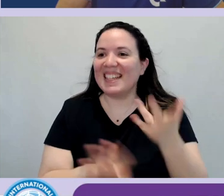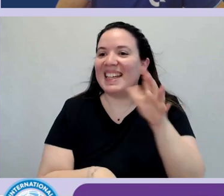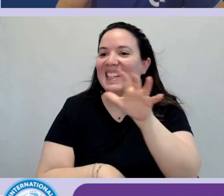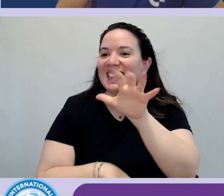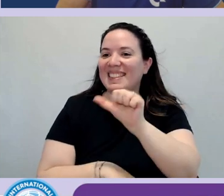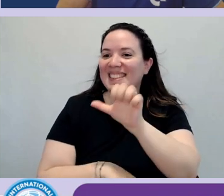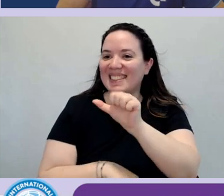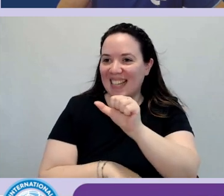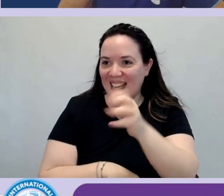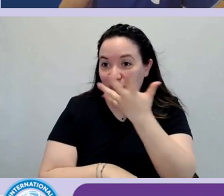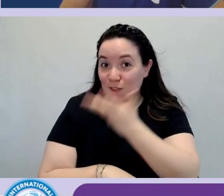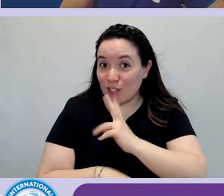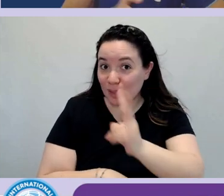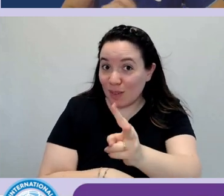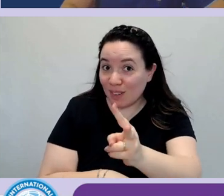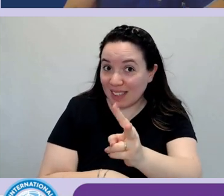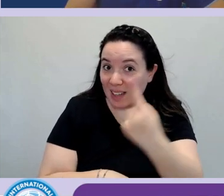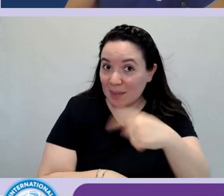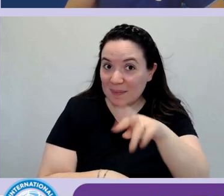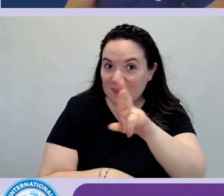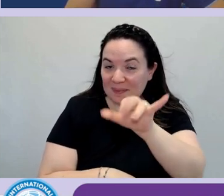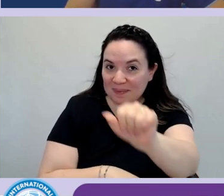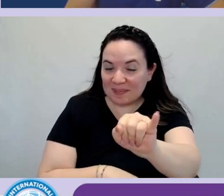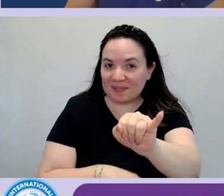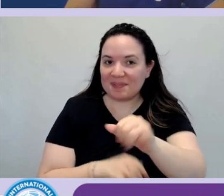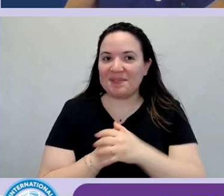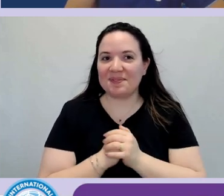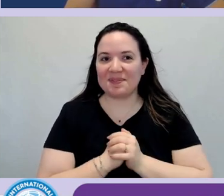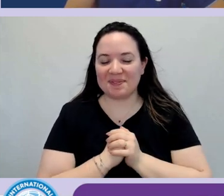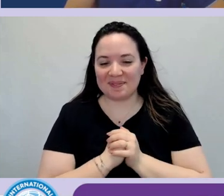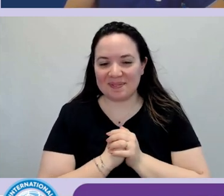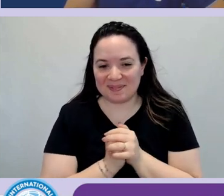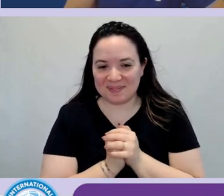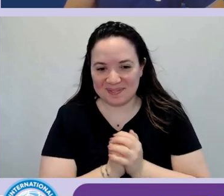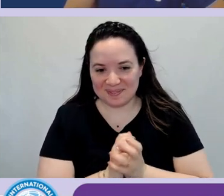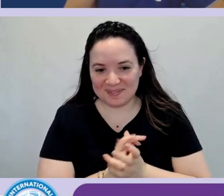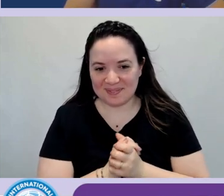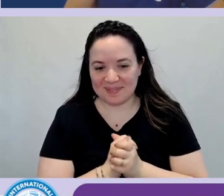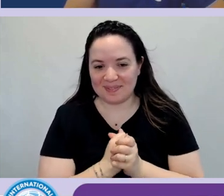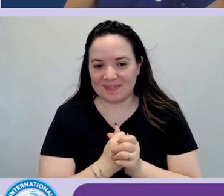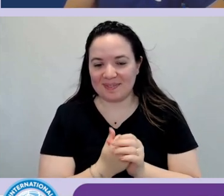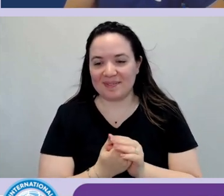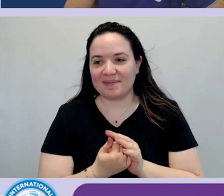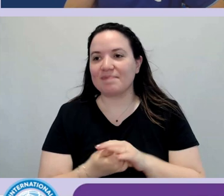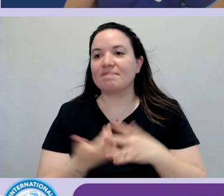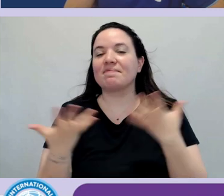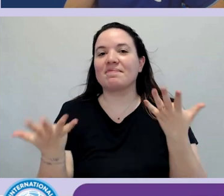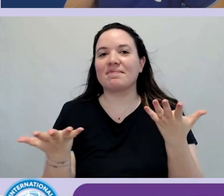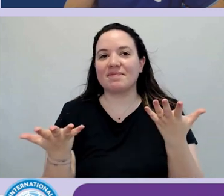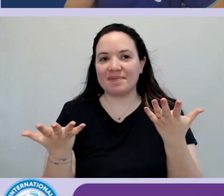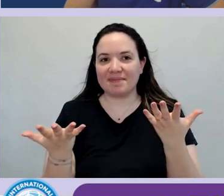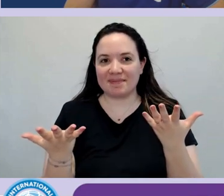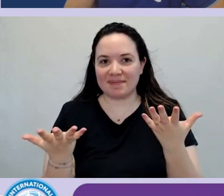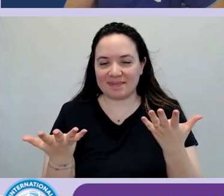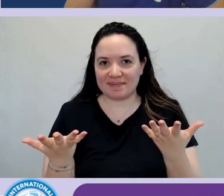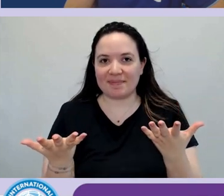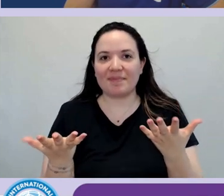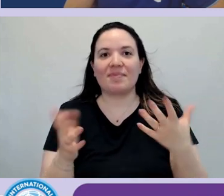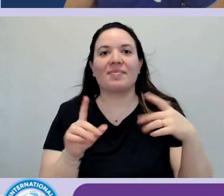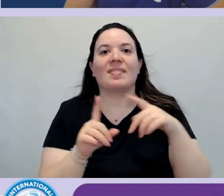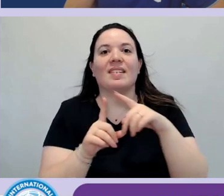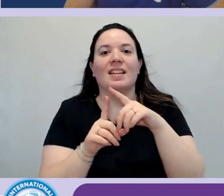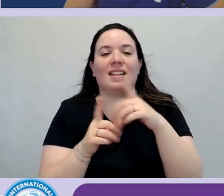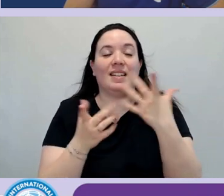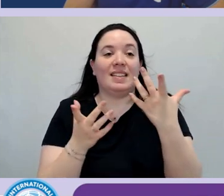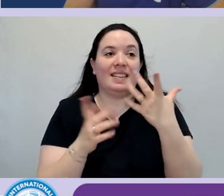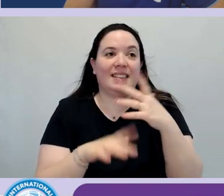il fatto del della RAI Allora sull'app sull'app riplay io